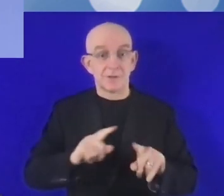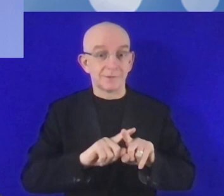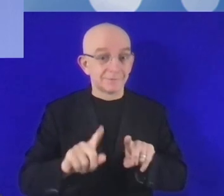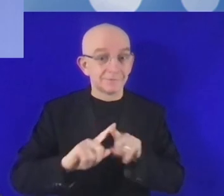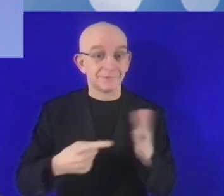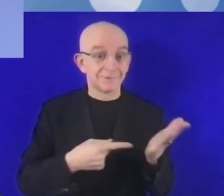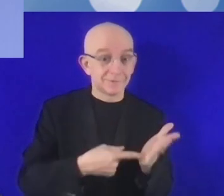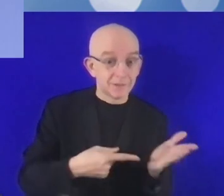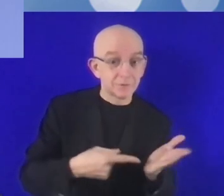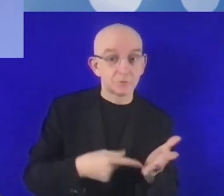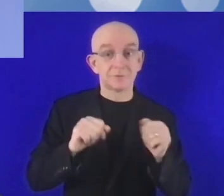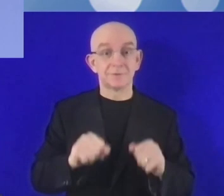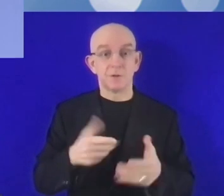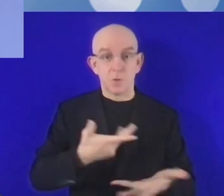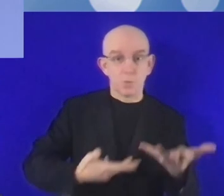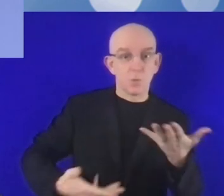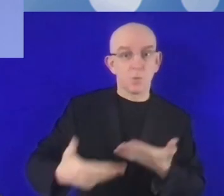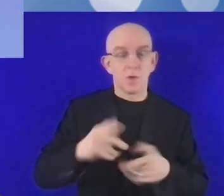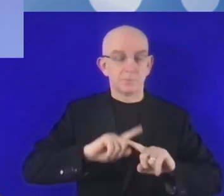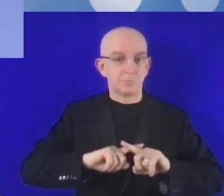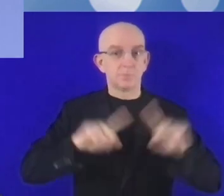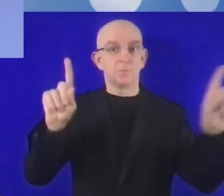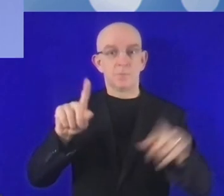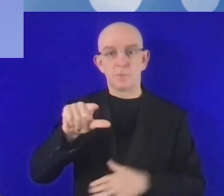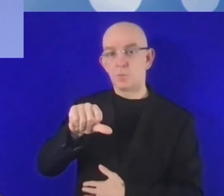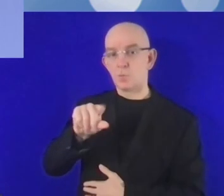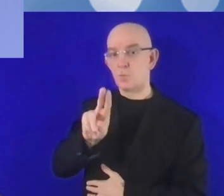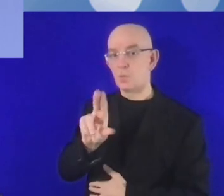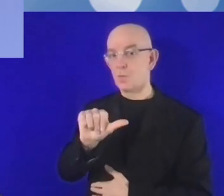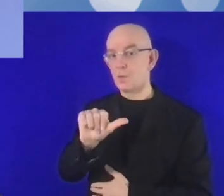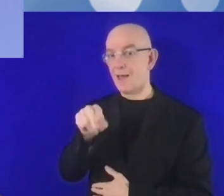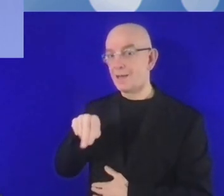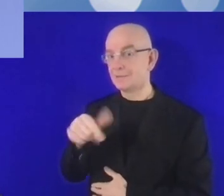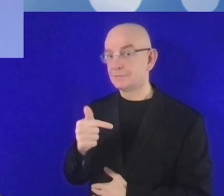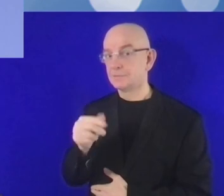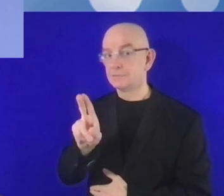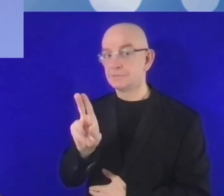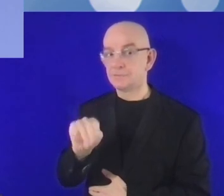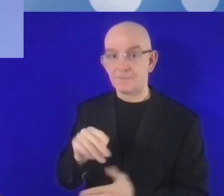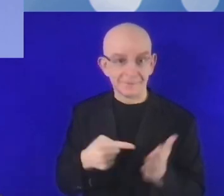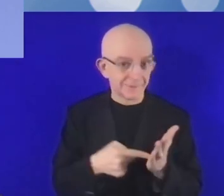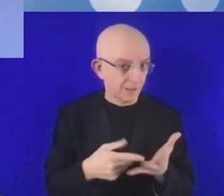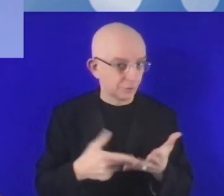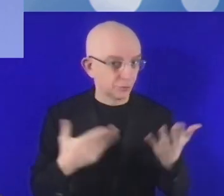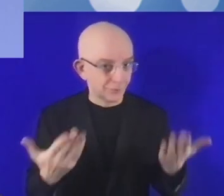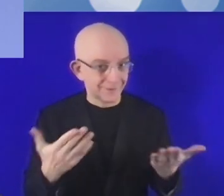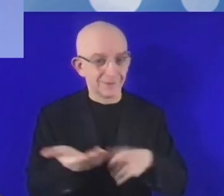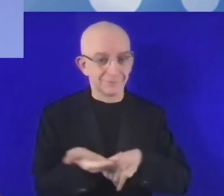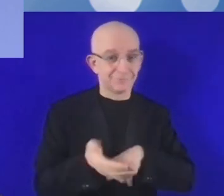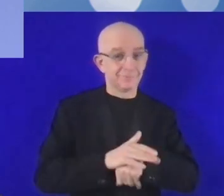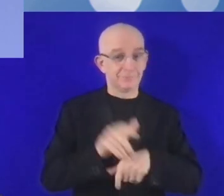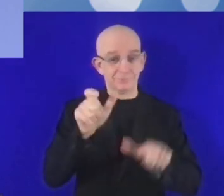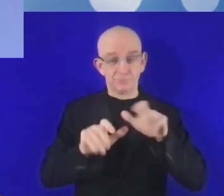其他的会议。我们要进行关于技术和技术未来